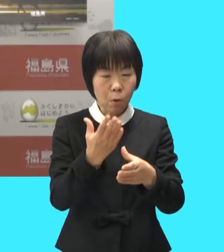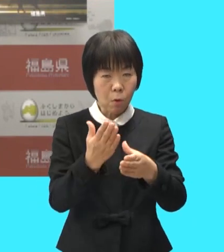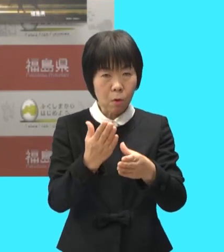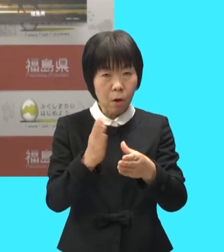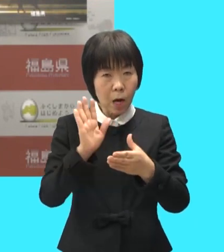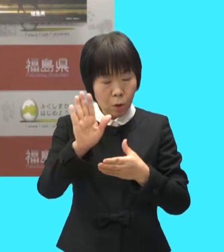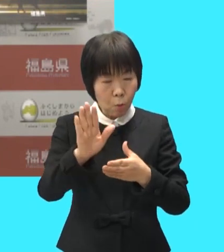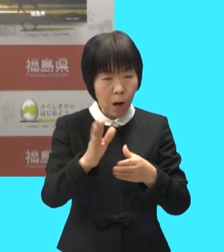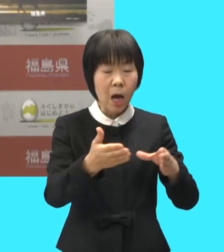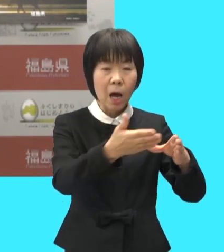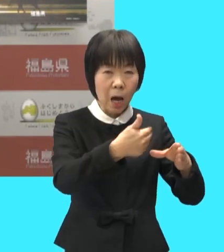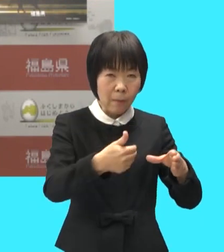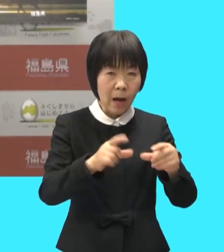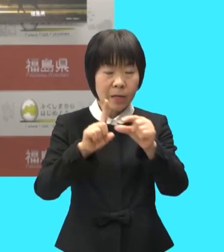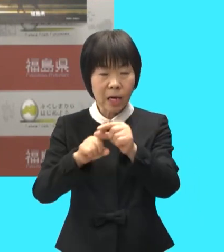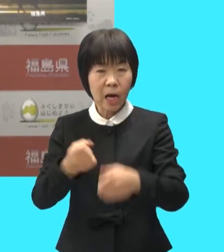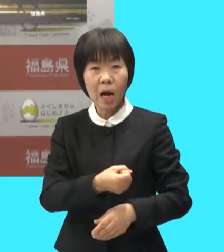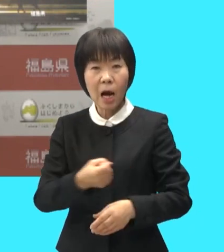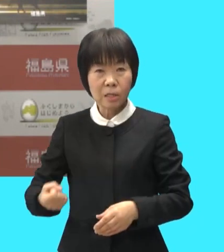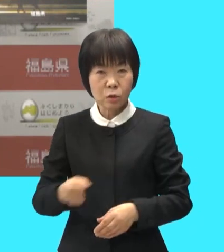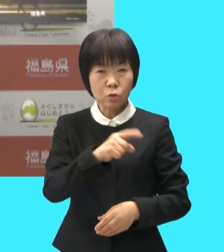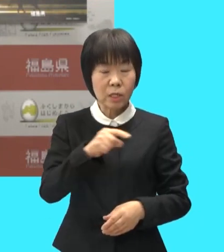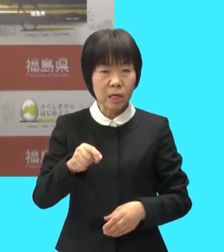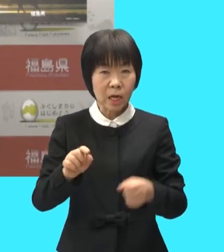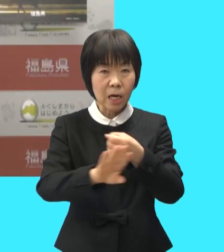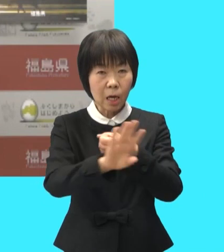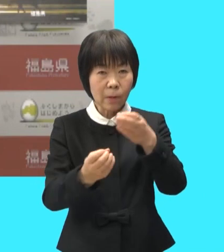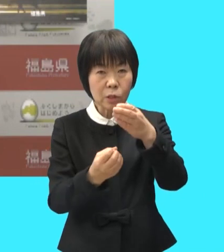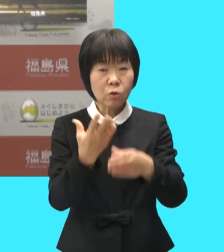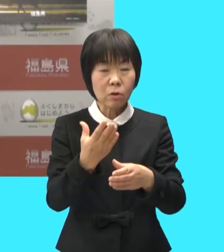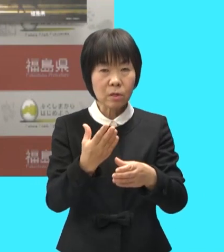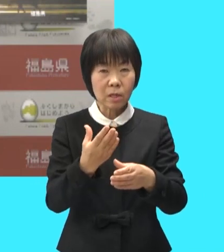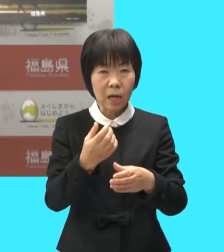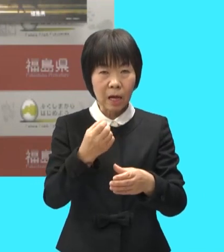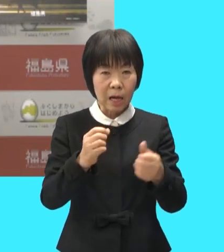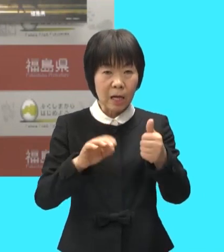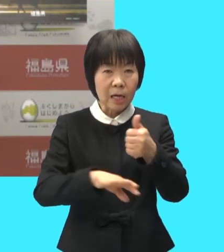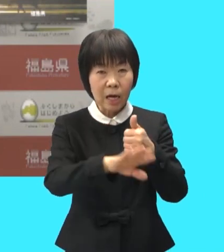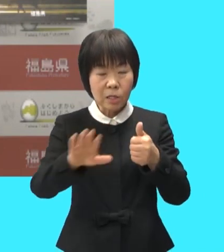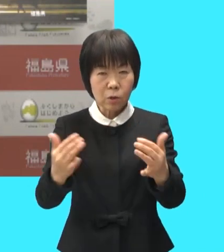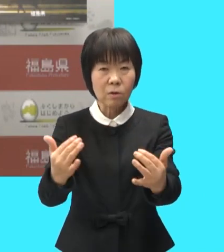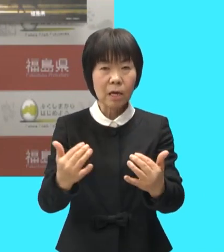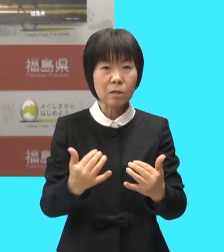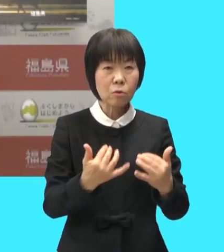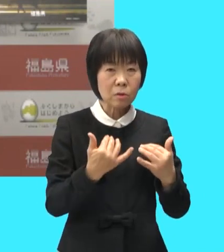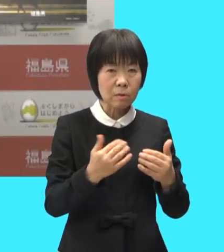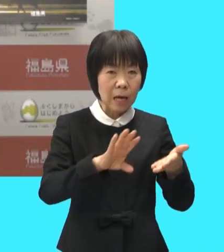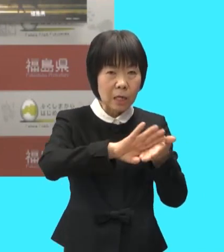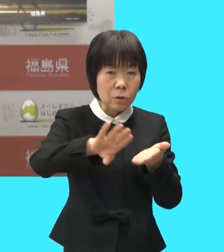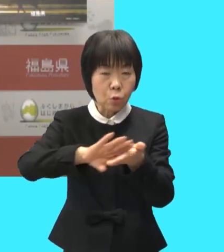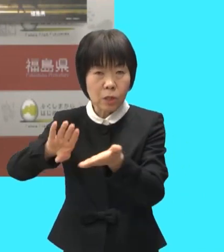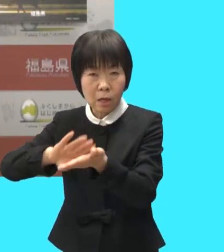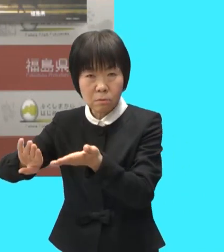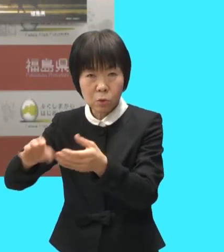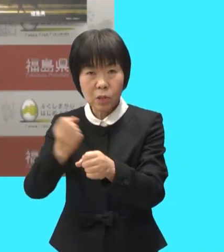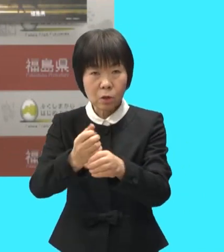浜通り、中通り、会津、それぞれが原発事故によって環境への影響を受け、除染という作業が大きく